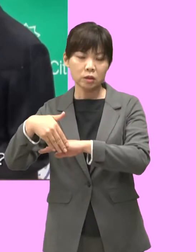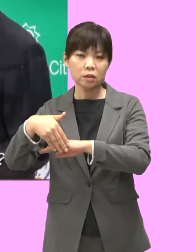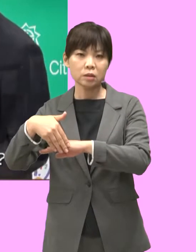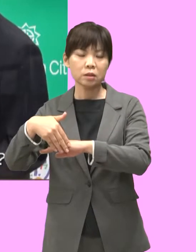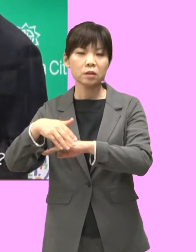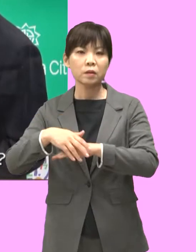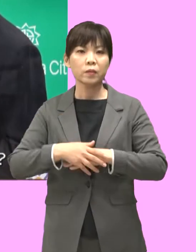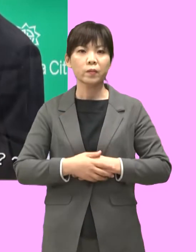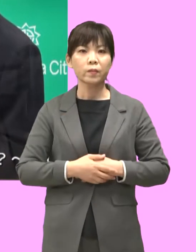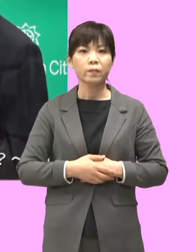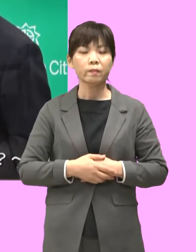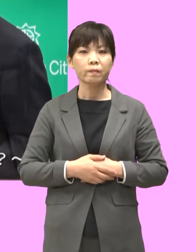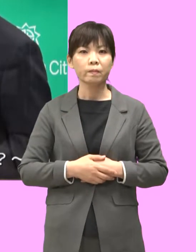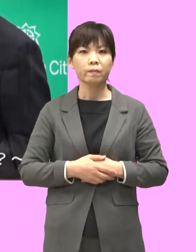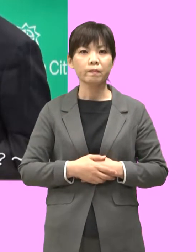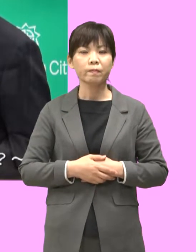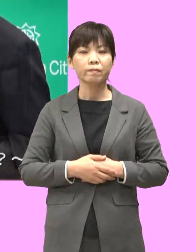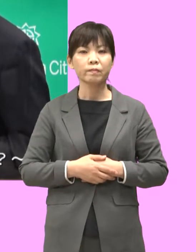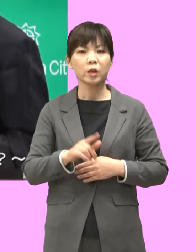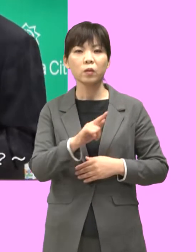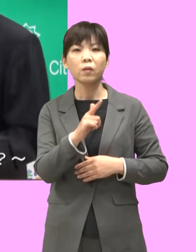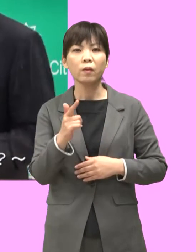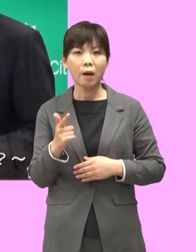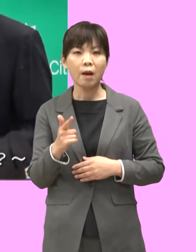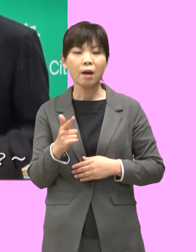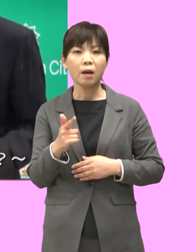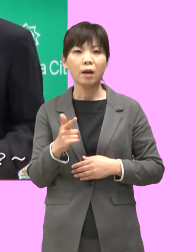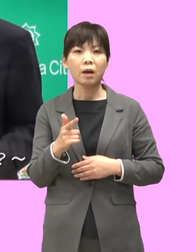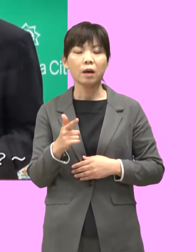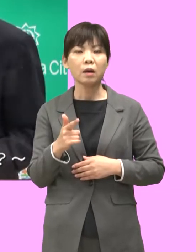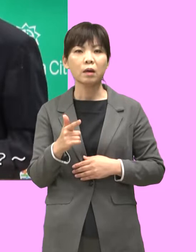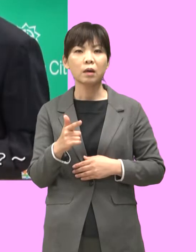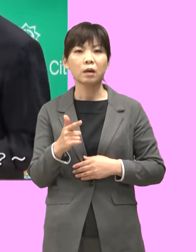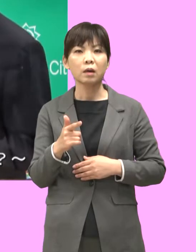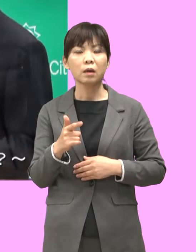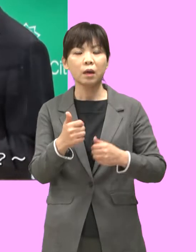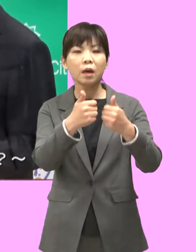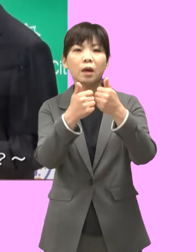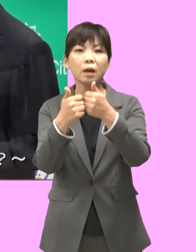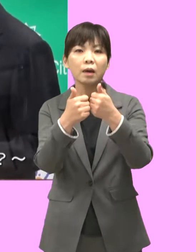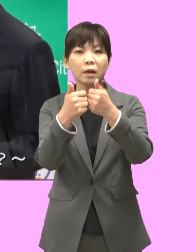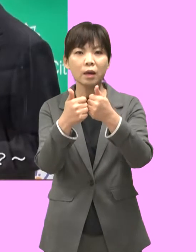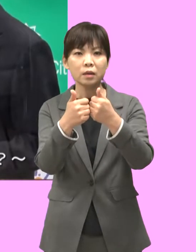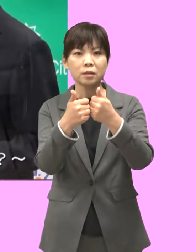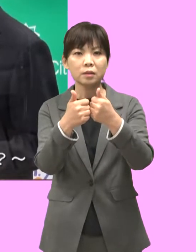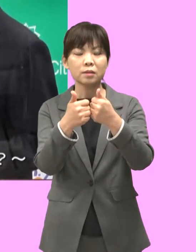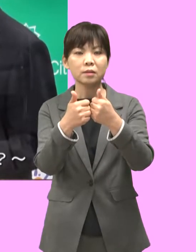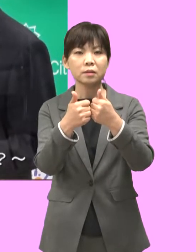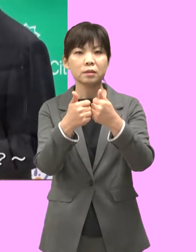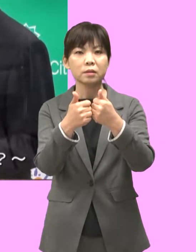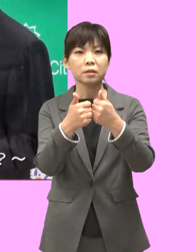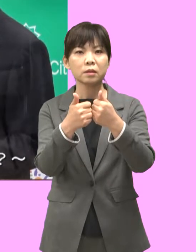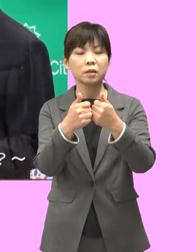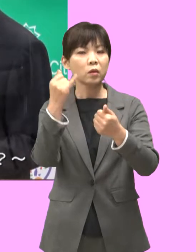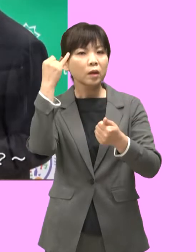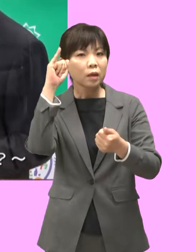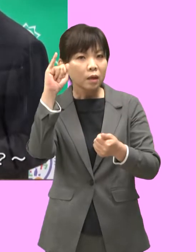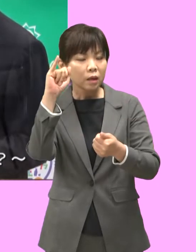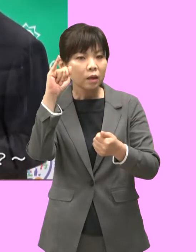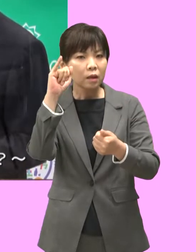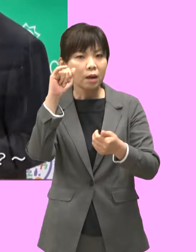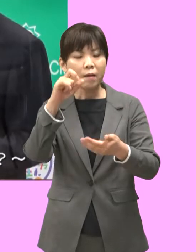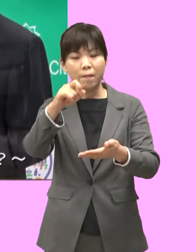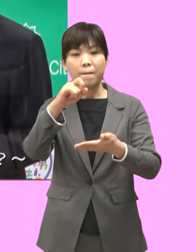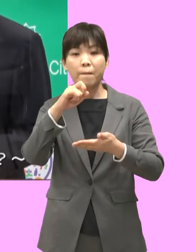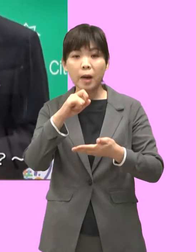で、その他といたしまして、このタウンミーティング終了後出された意見の概要や